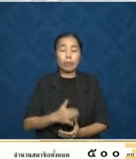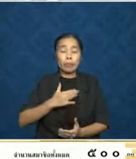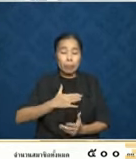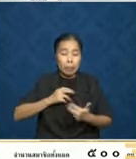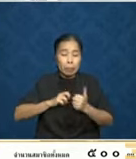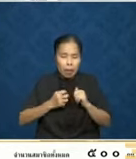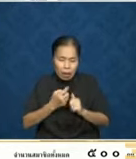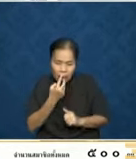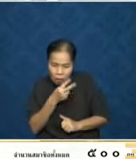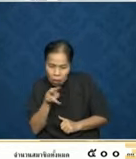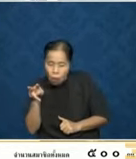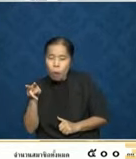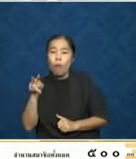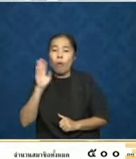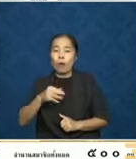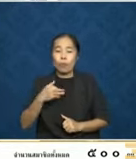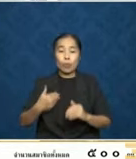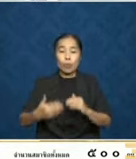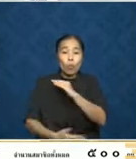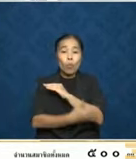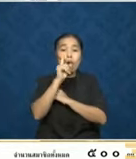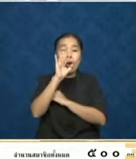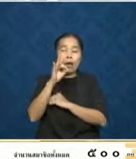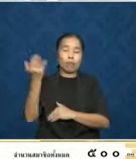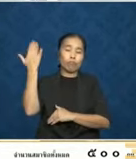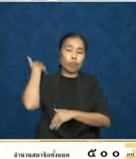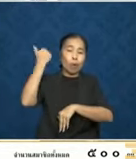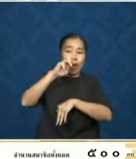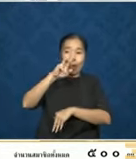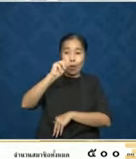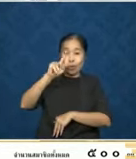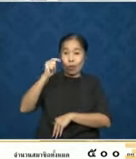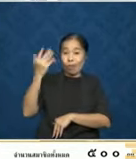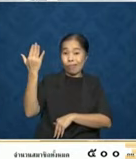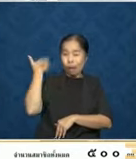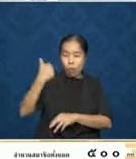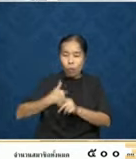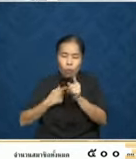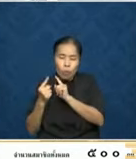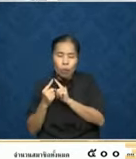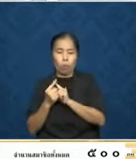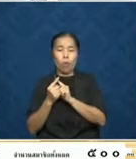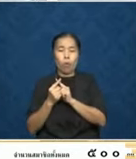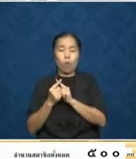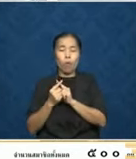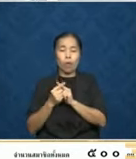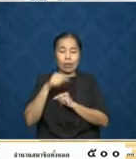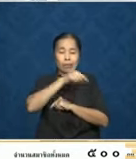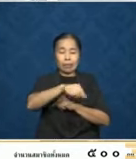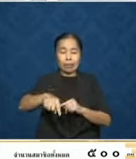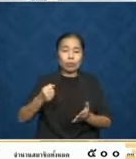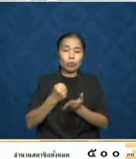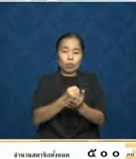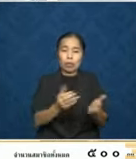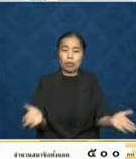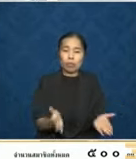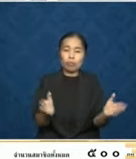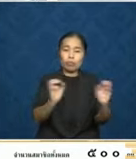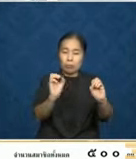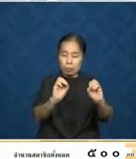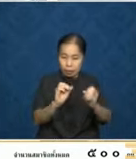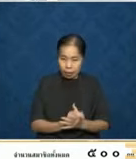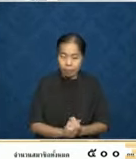านผมมีโอกาสได้คุยกับรัฐมนตรีคนก่อนกลุ่มคนเหล่านี้ไม่ได้รับการสนับสนุนอะไรเลยและที่สำ